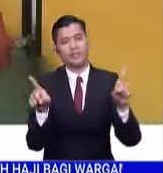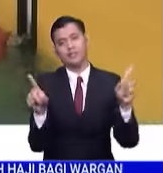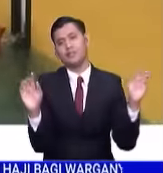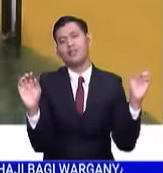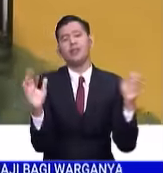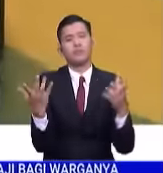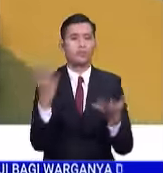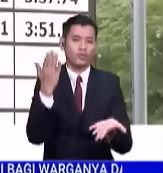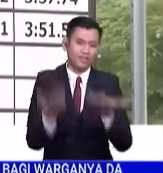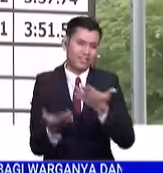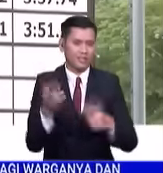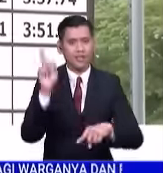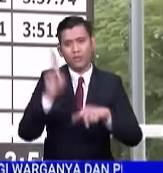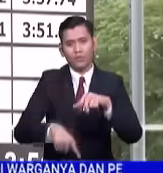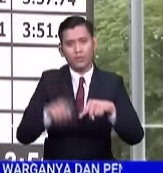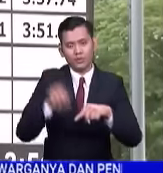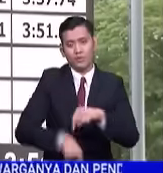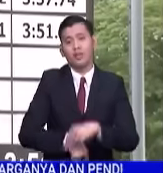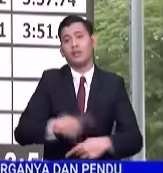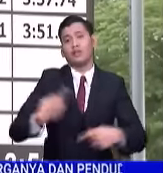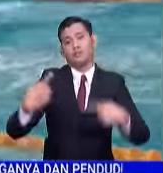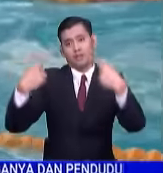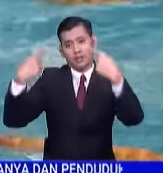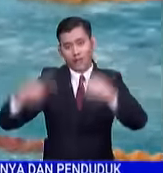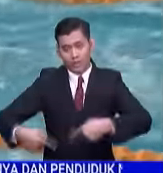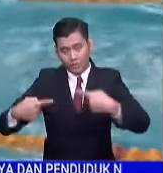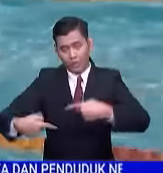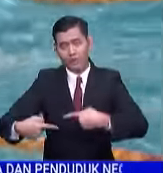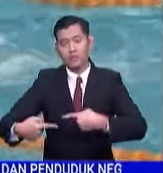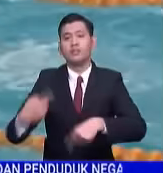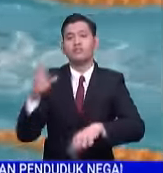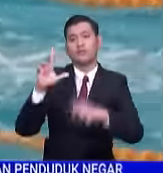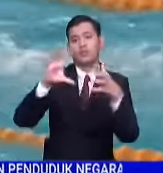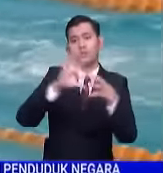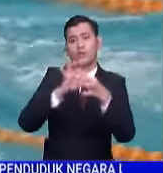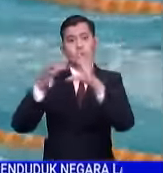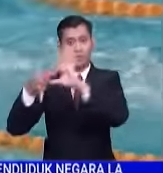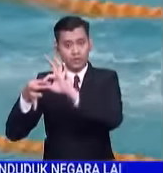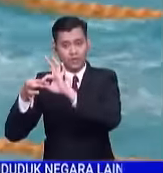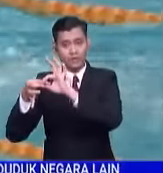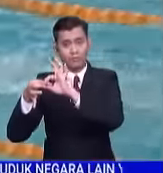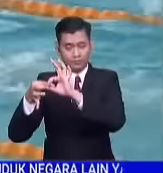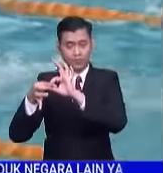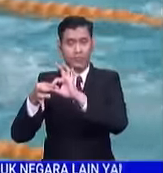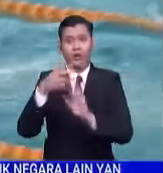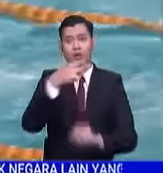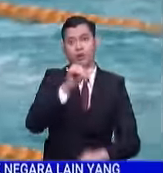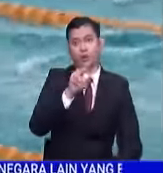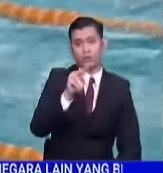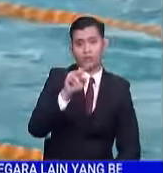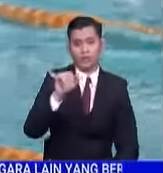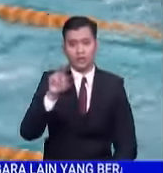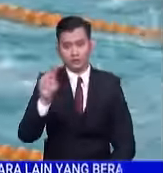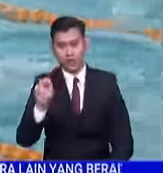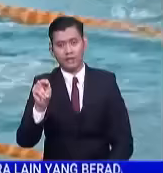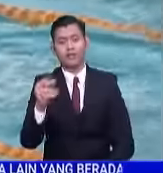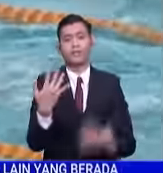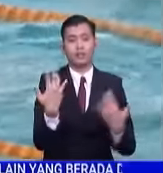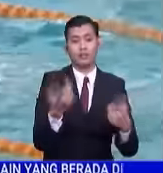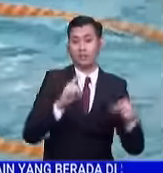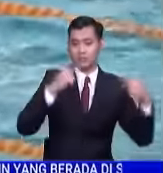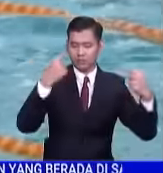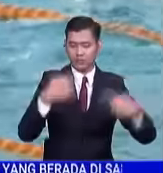di Olimpik Tokyo. Huiyan akan bertanding dalam acara backstroke 200 meter diikuti acara gaya bebas 200 meter